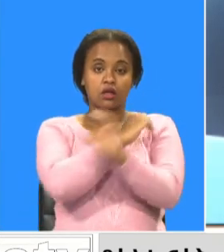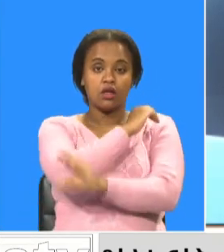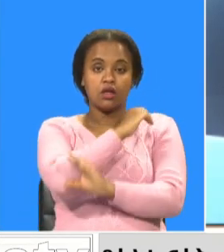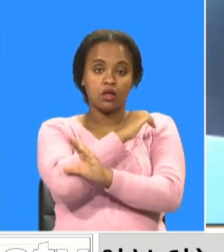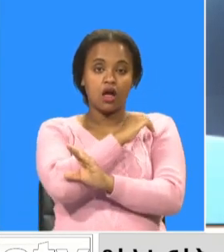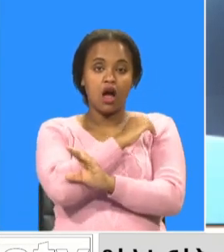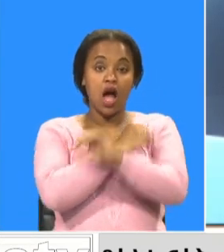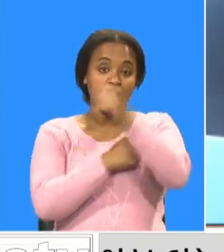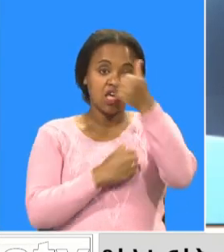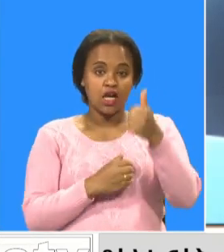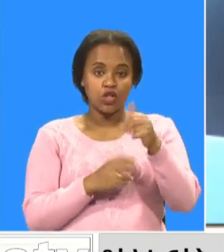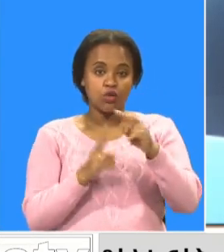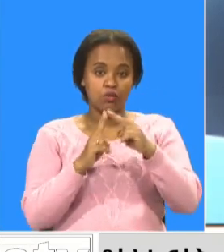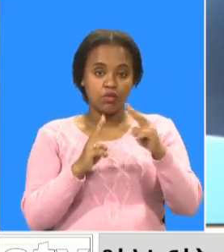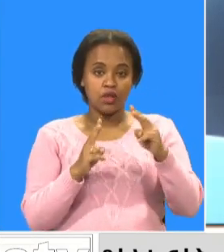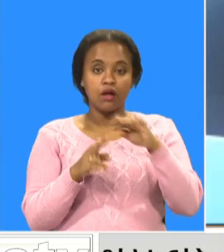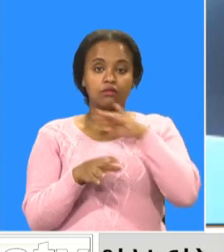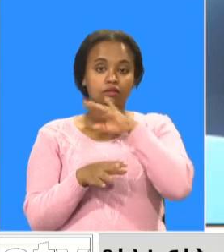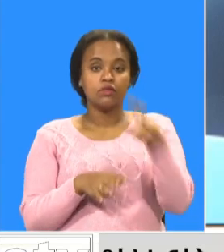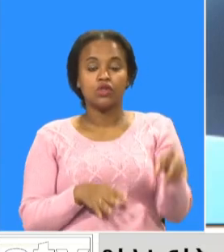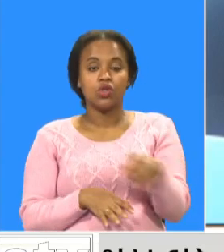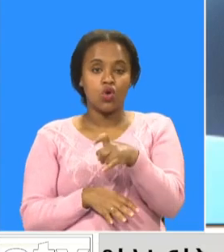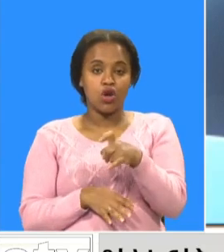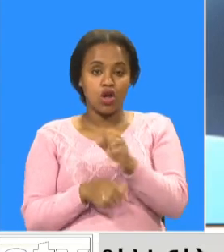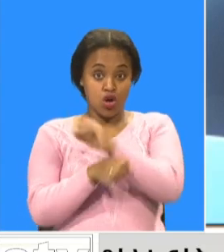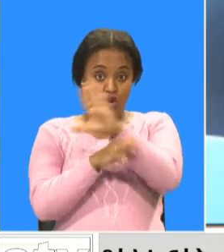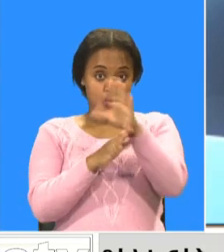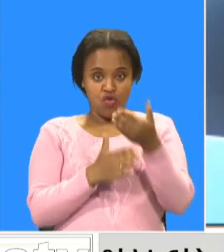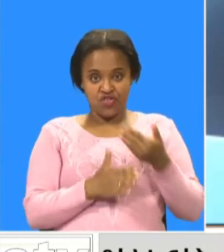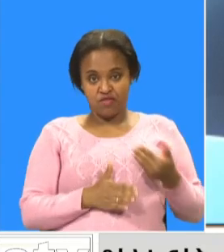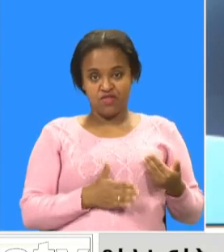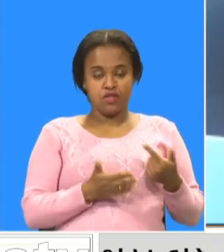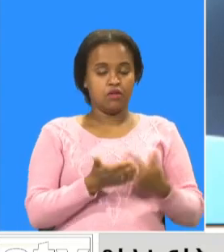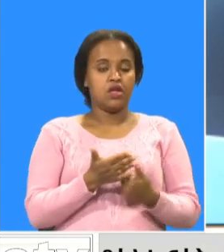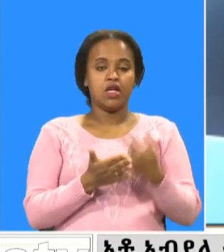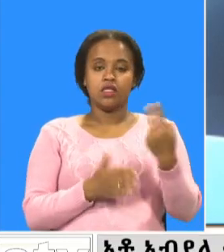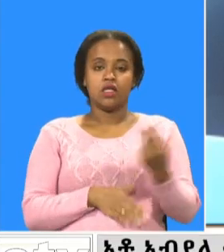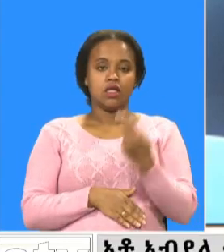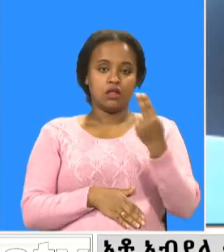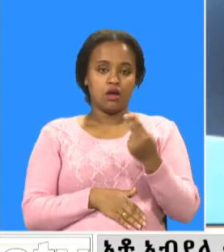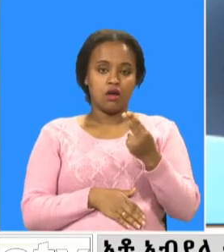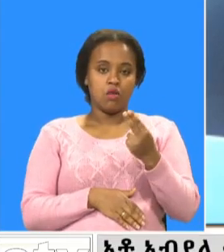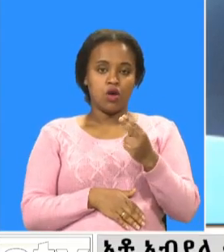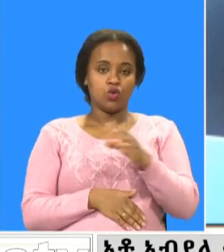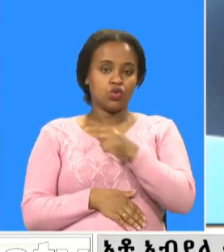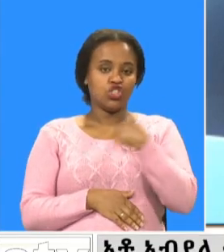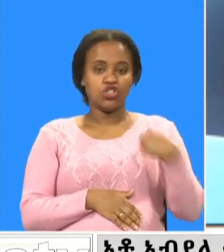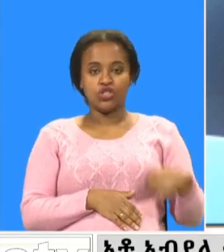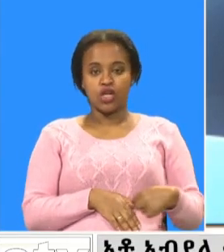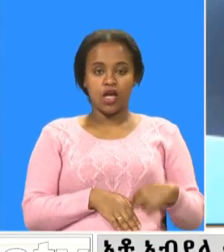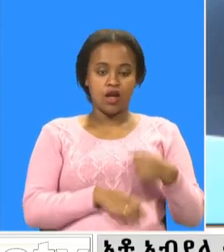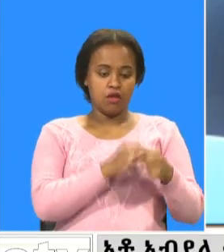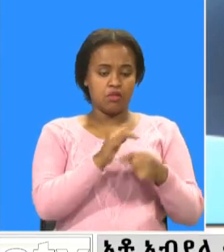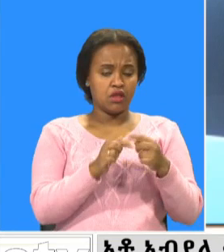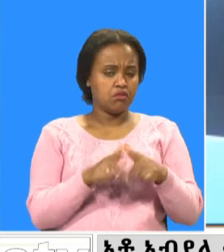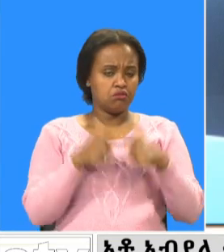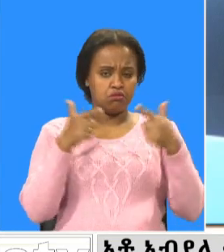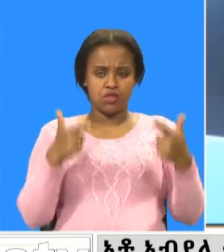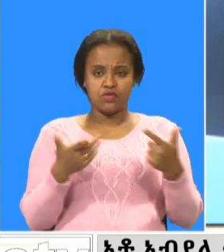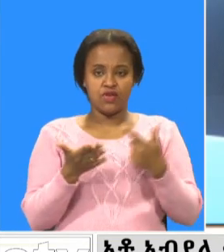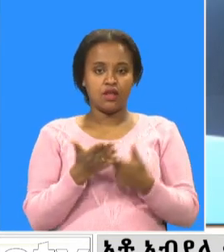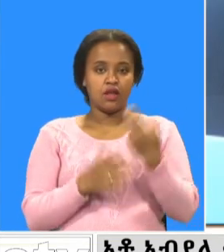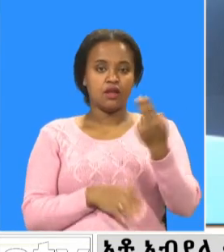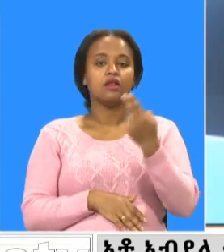አስተውለን ከሆነ በስፋት ከኮቪድ በፊትም እነዚህ ማስኮች ይጠቀማሉ። ቻይና ብትሄድ በስፋት እነዚህ